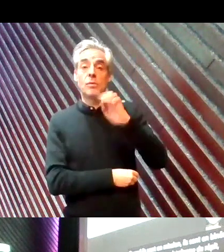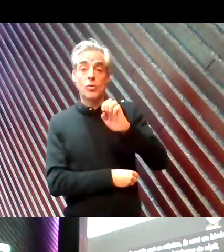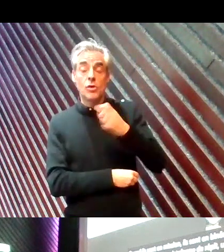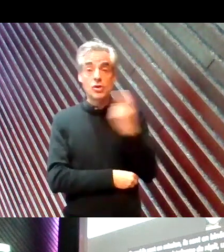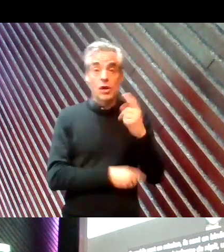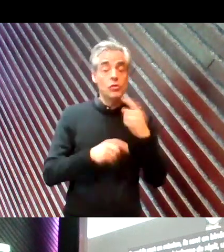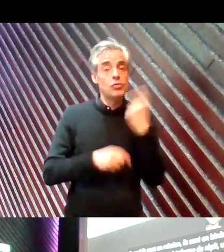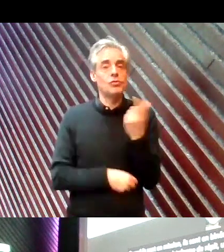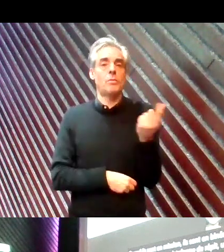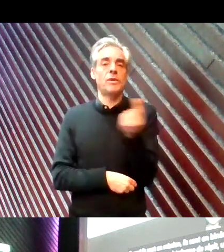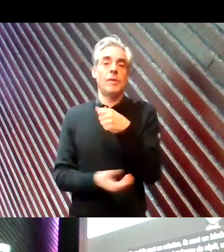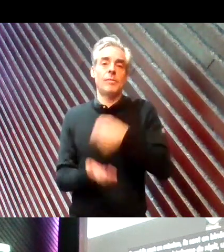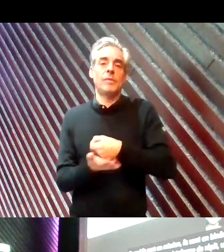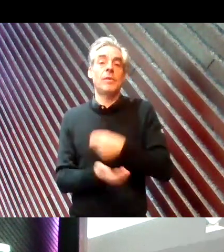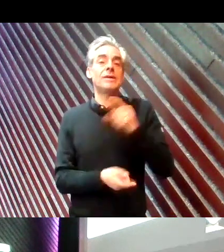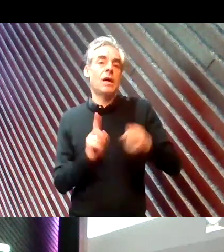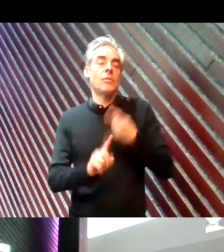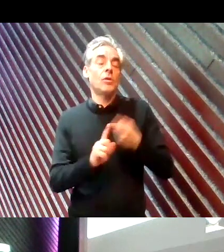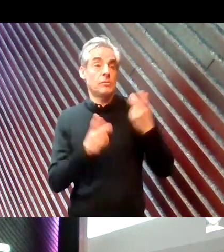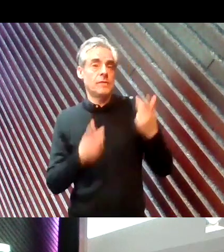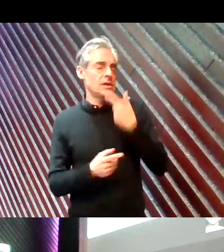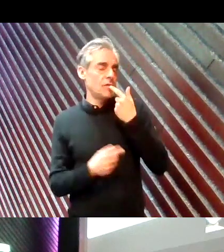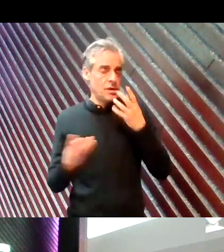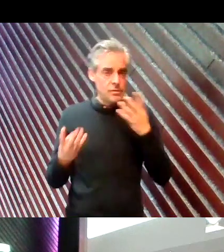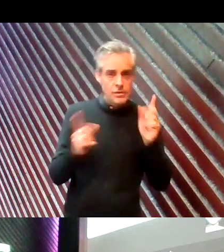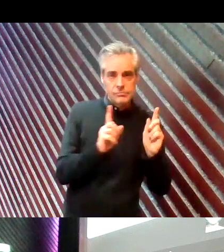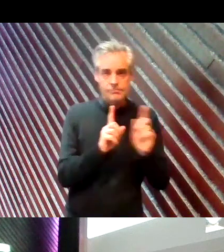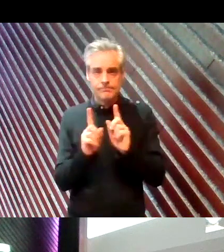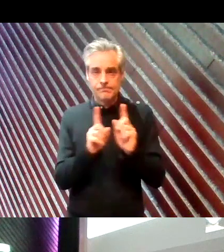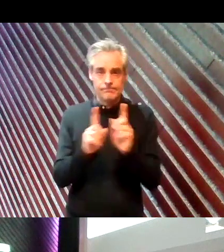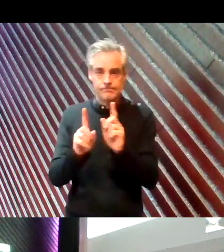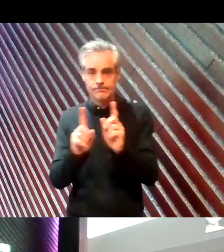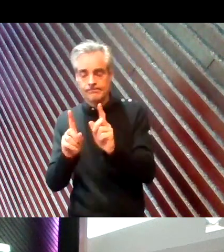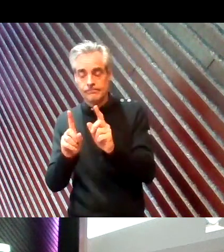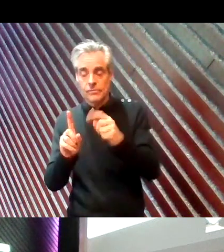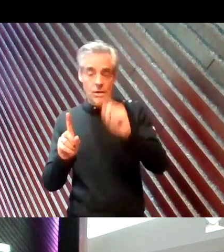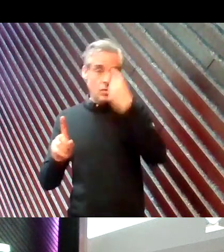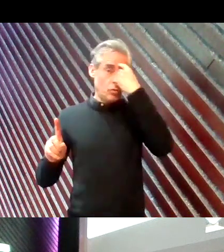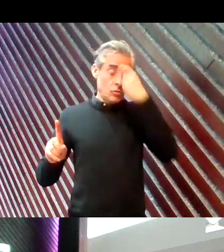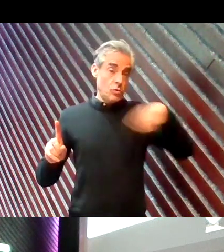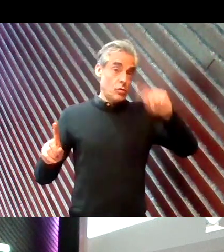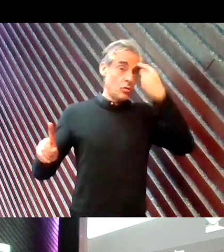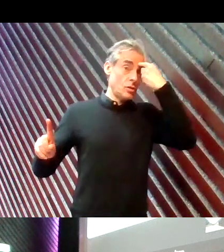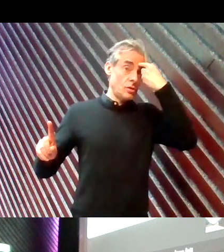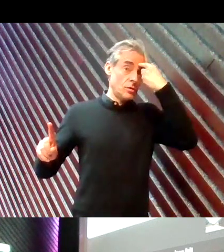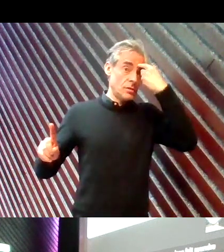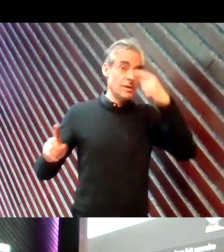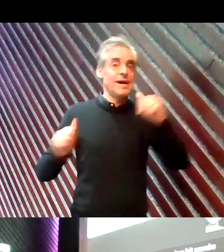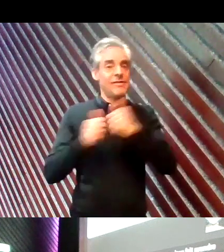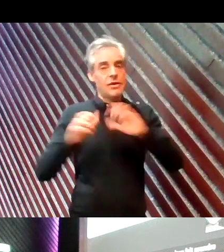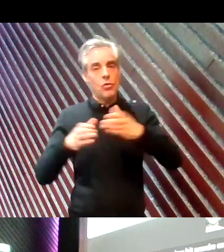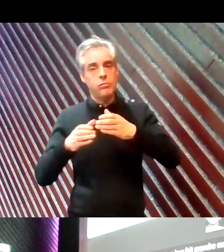isolés. Et ça aussi, je pense que c'est important parce qu'on leur fait prendre conscience que le changement, il passe par le